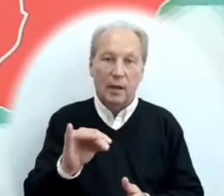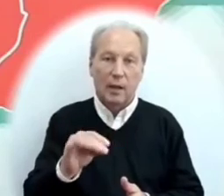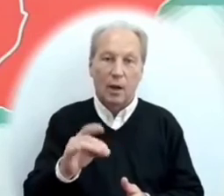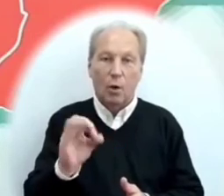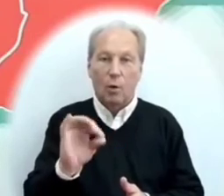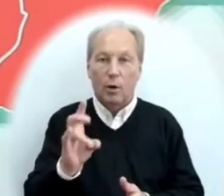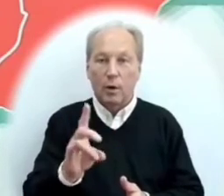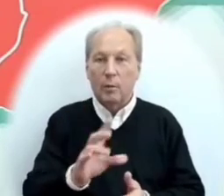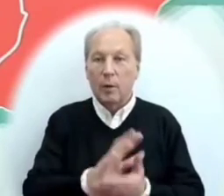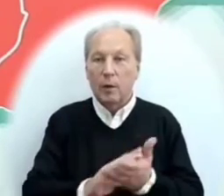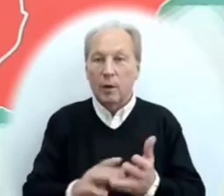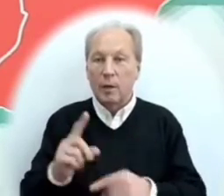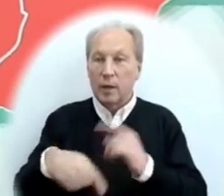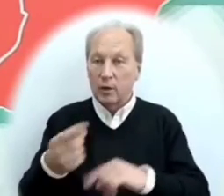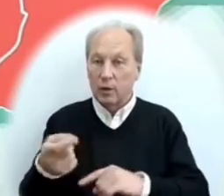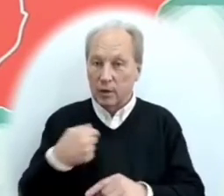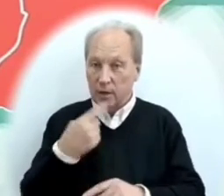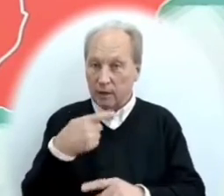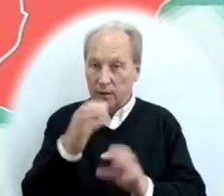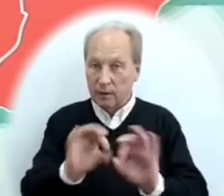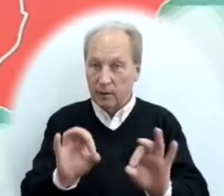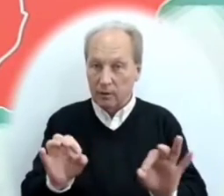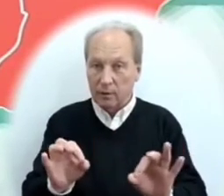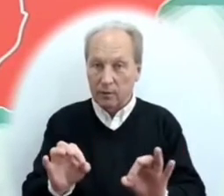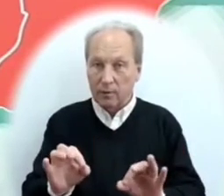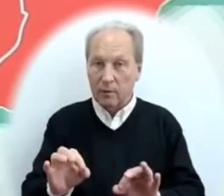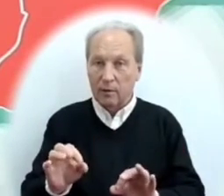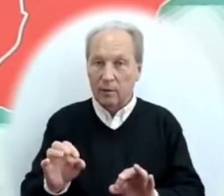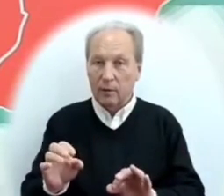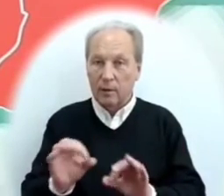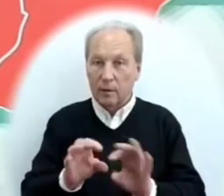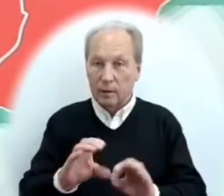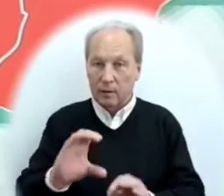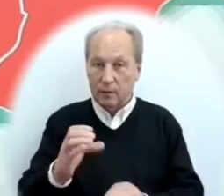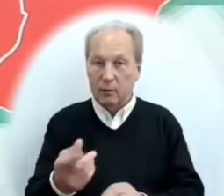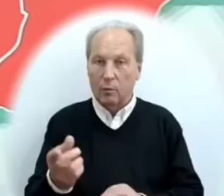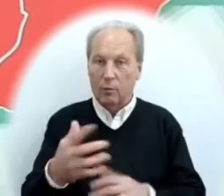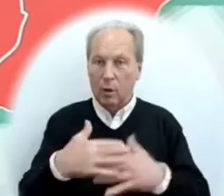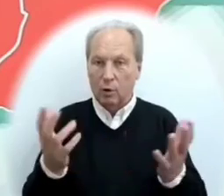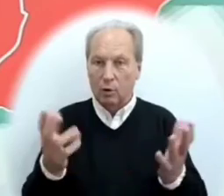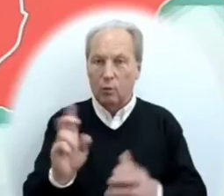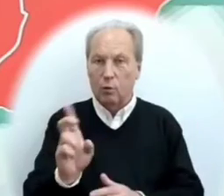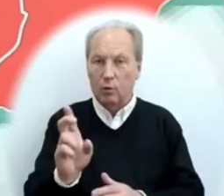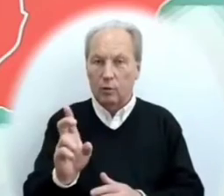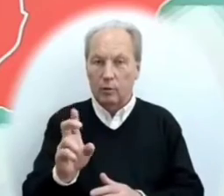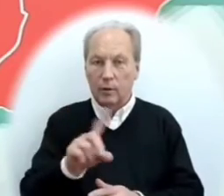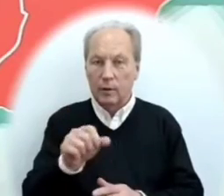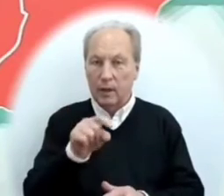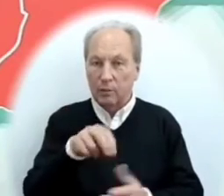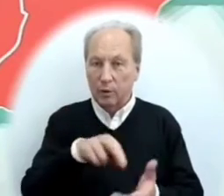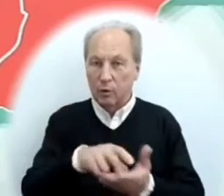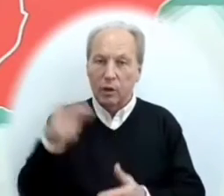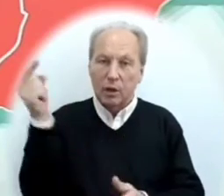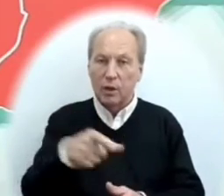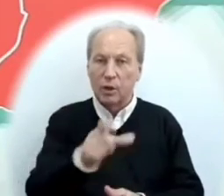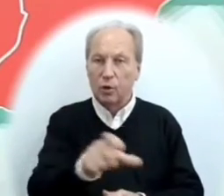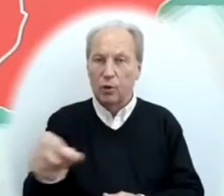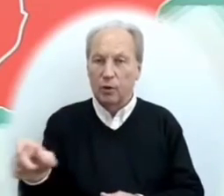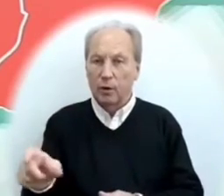Следующий наш спикер – это партнер с большой буквы. Человек, за которым идут тысячи людей и который вдохновляет многих.